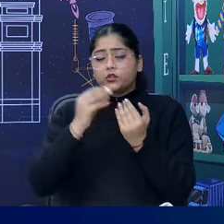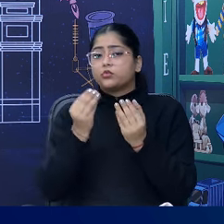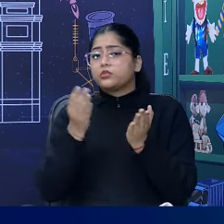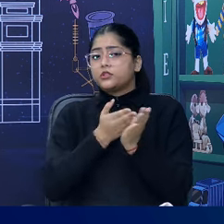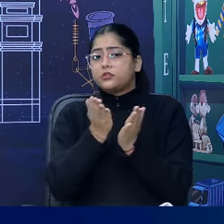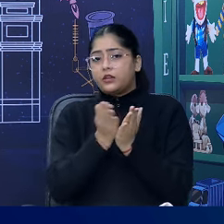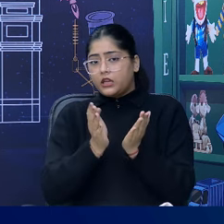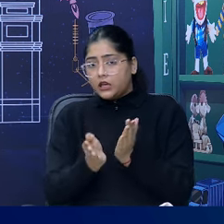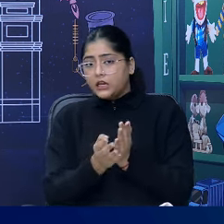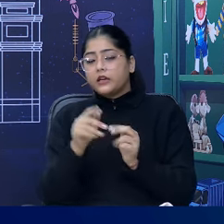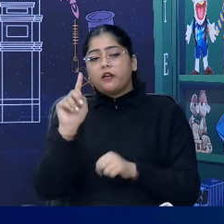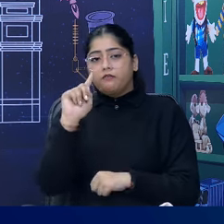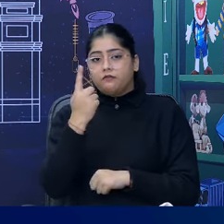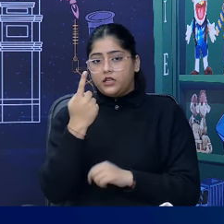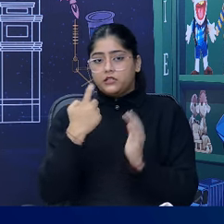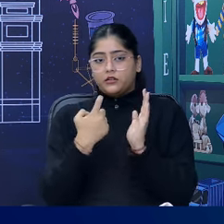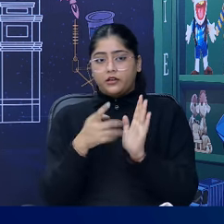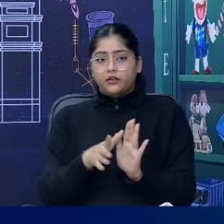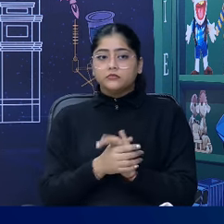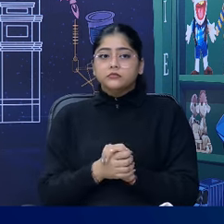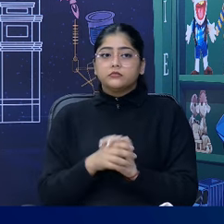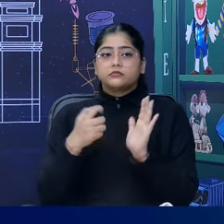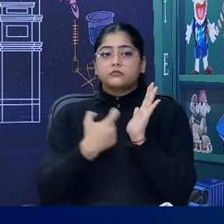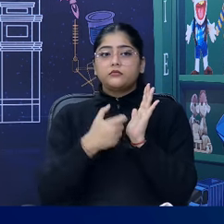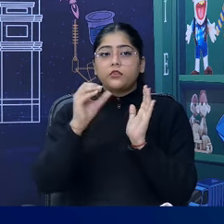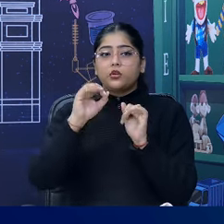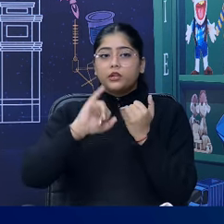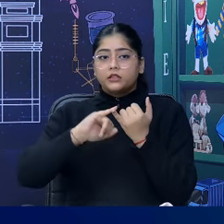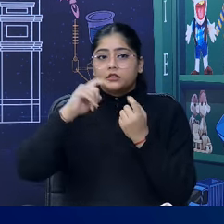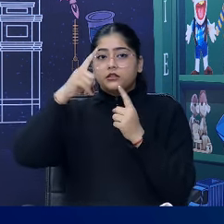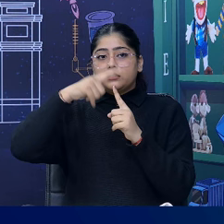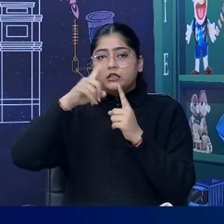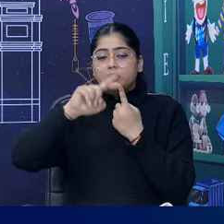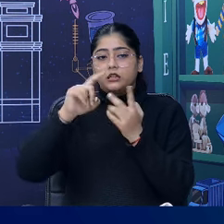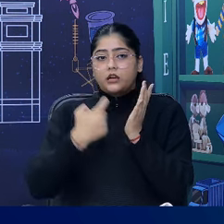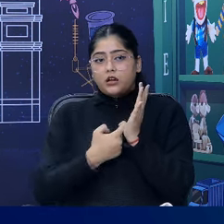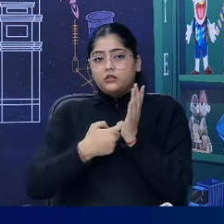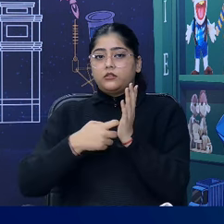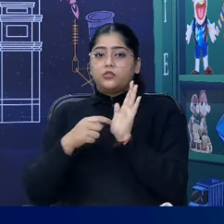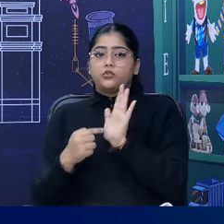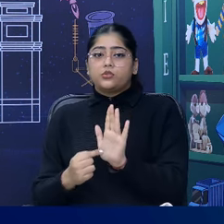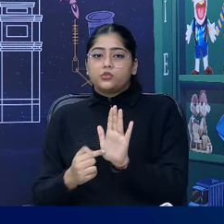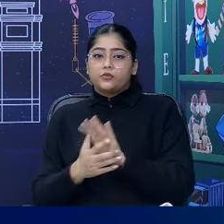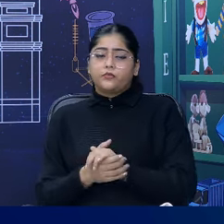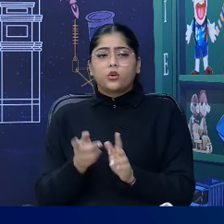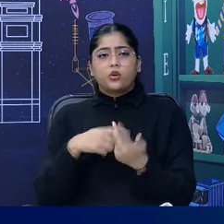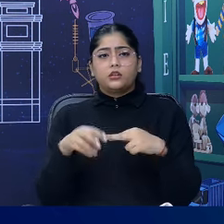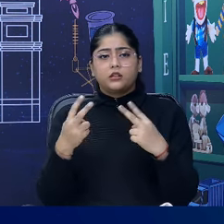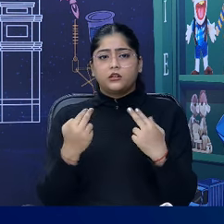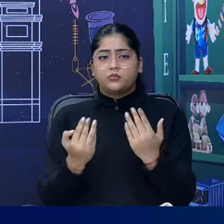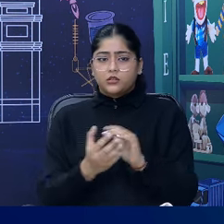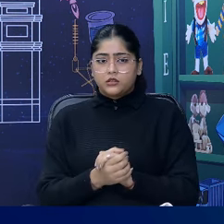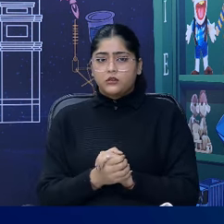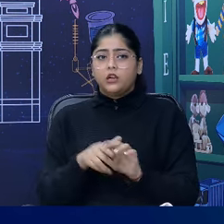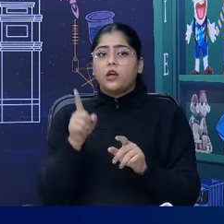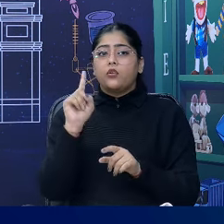पहला तरीका है sets को लिखने का, roster form. और आप इसमें देख सकते हैं हमने पहला